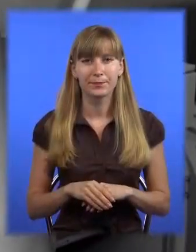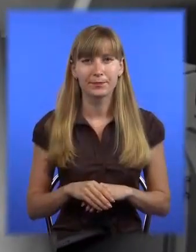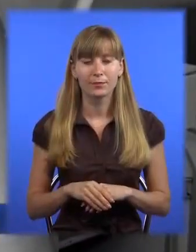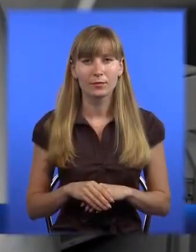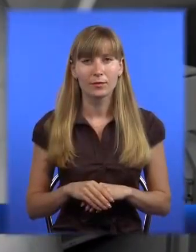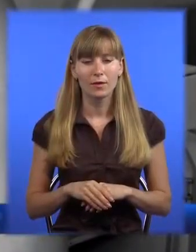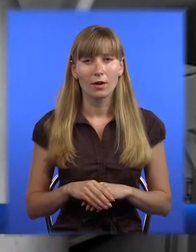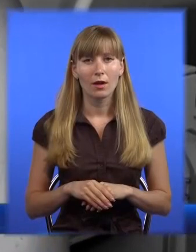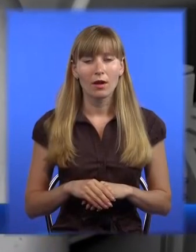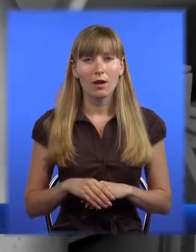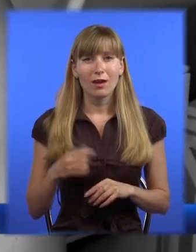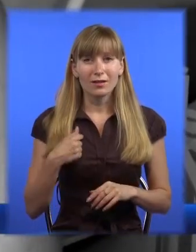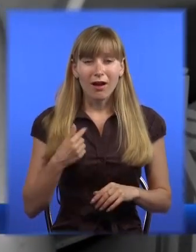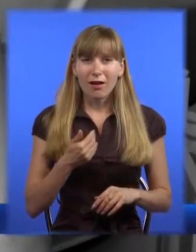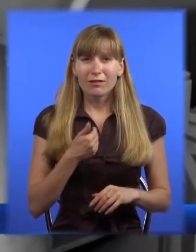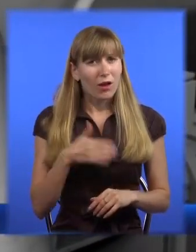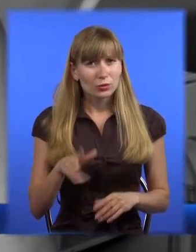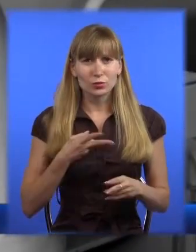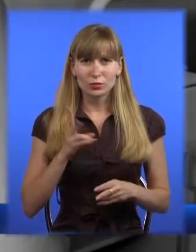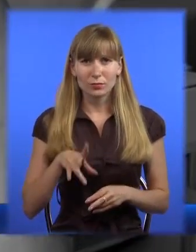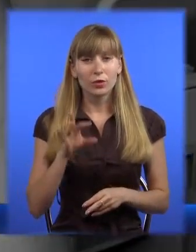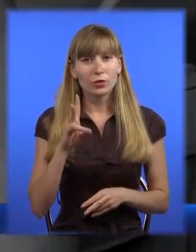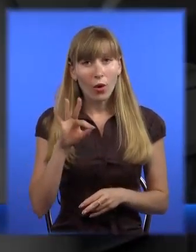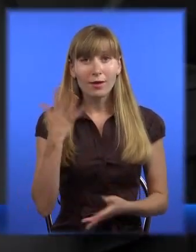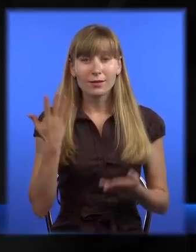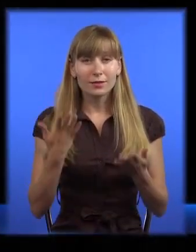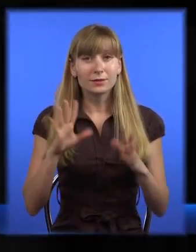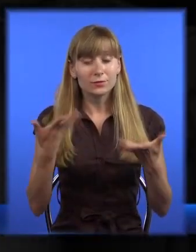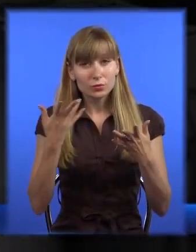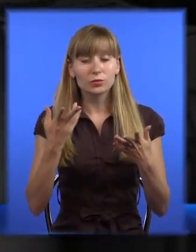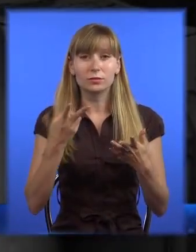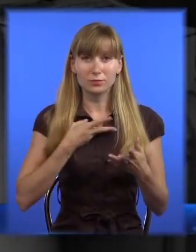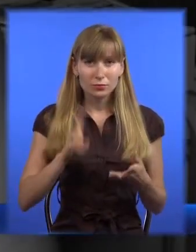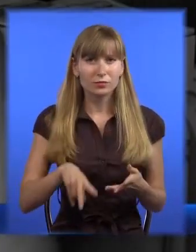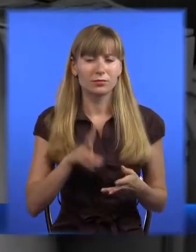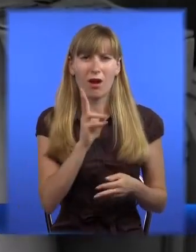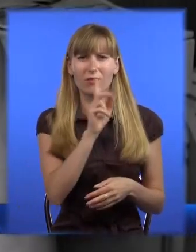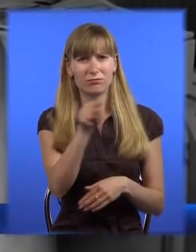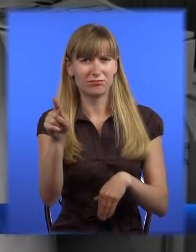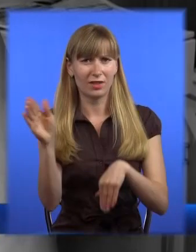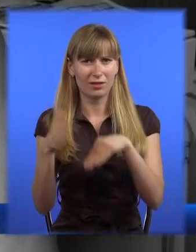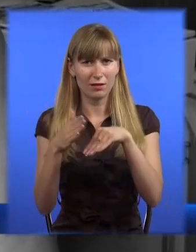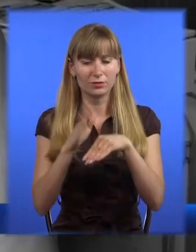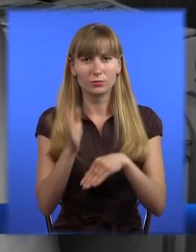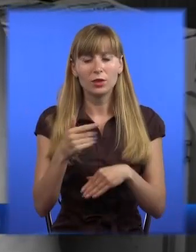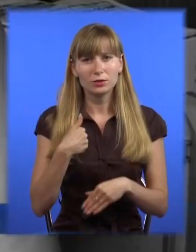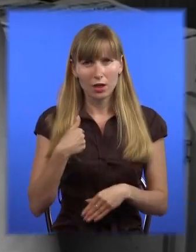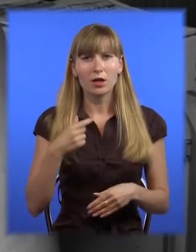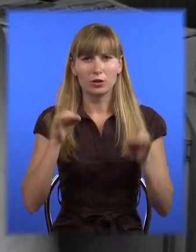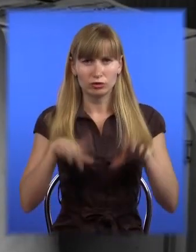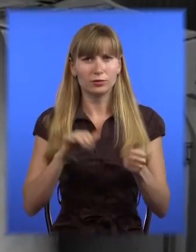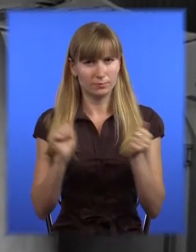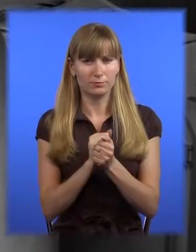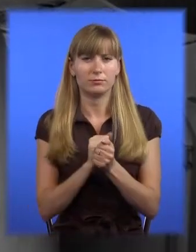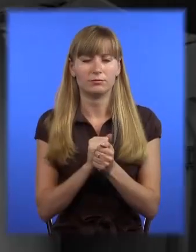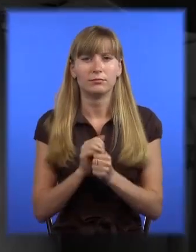Дай Бог, щоб не вмереть, але якщо щось трапиться, тоді кого-то накажу. Ну, я буду рішив стояти до кінця, як буде,